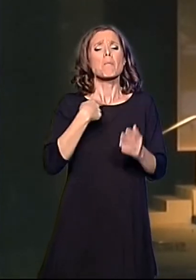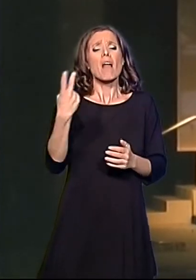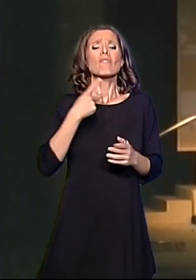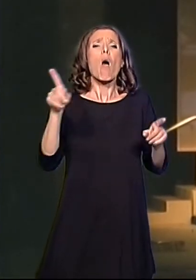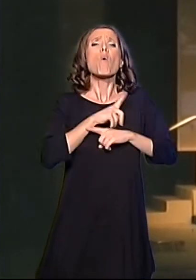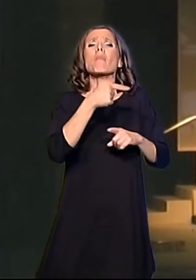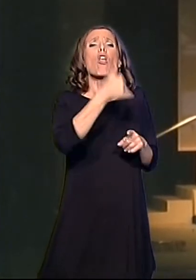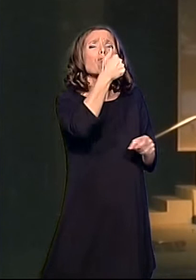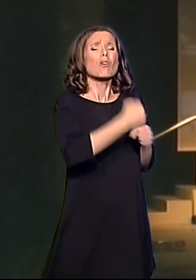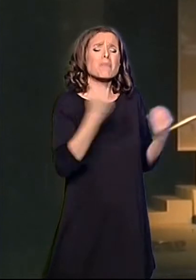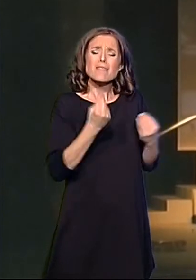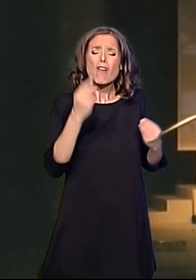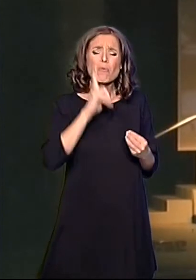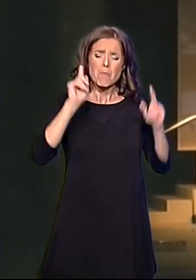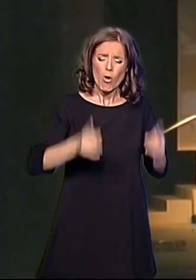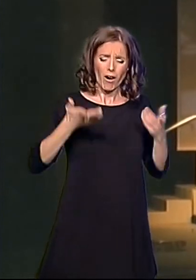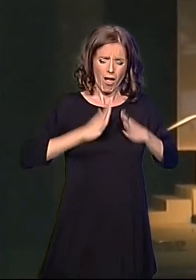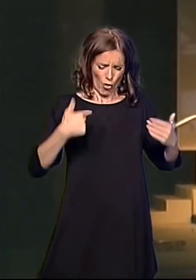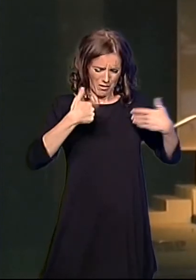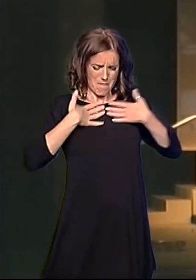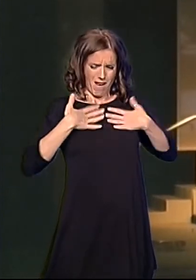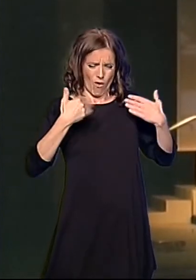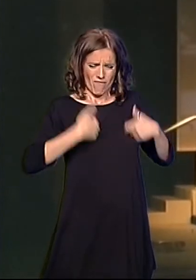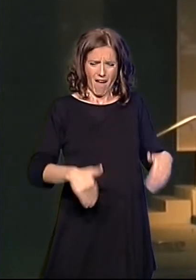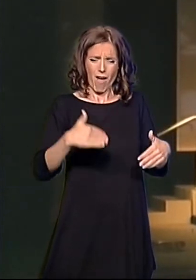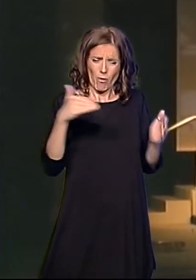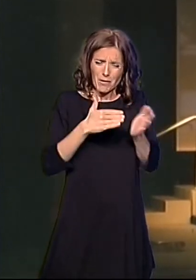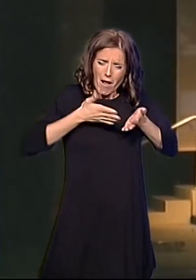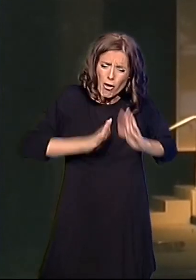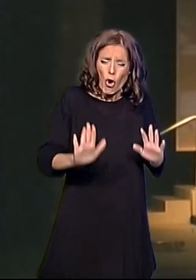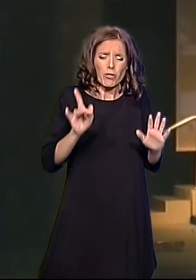Što mora da te vodi nekog ovakvog, a ne nekog normalno?